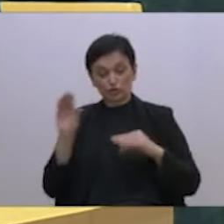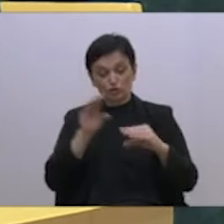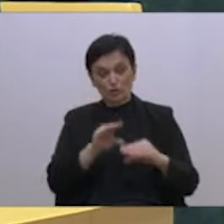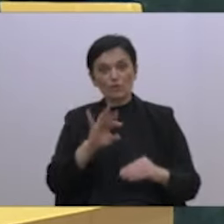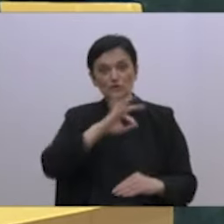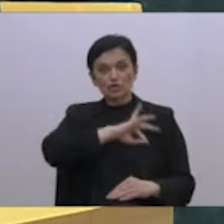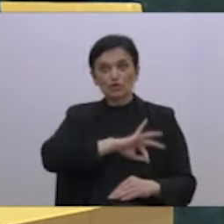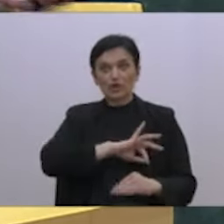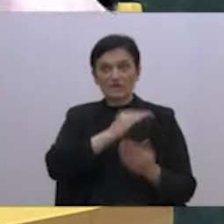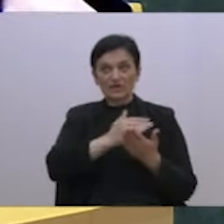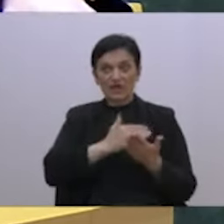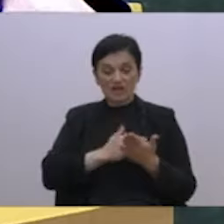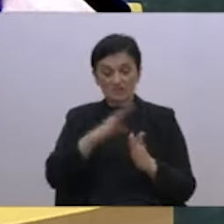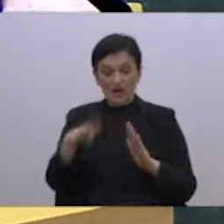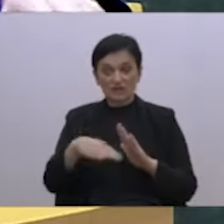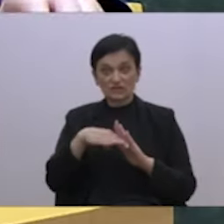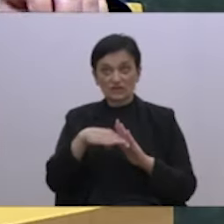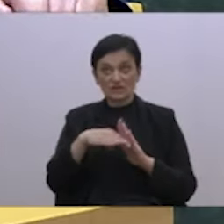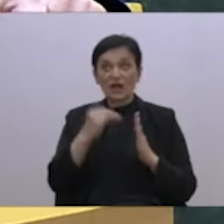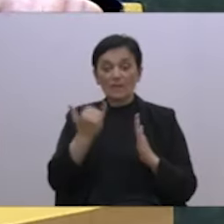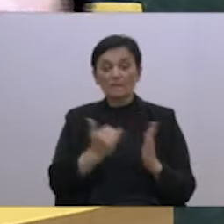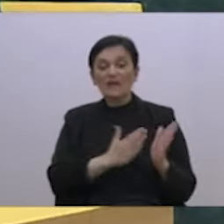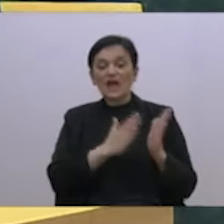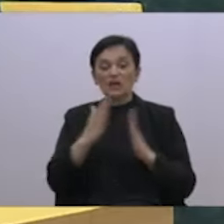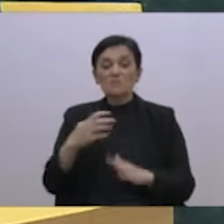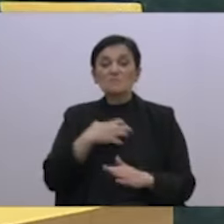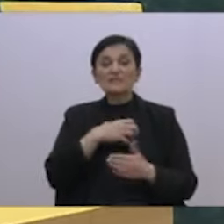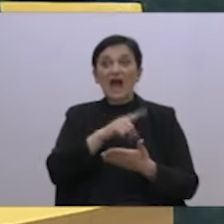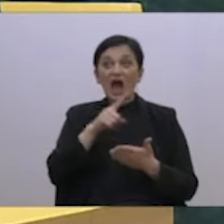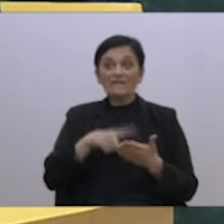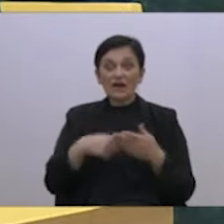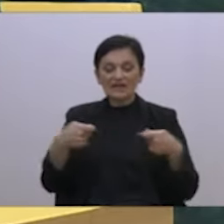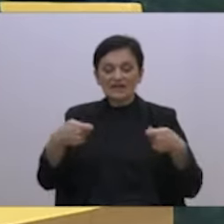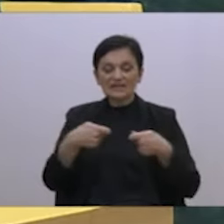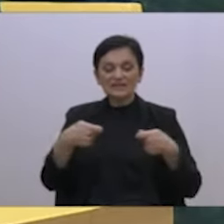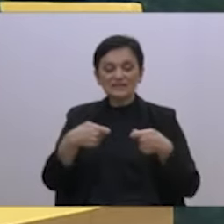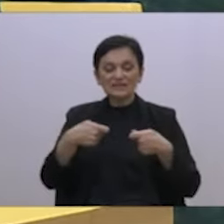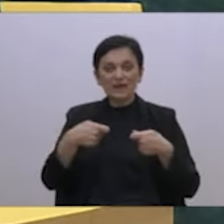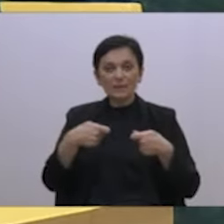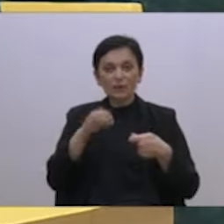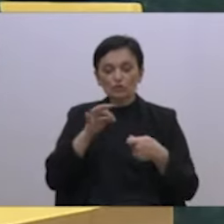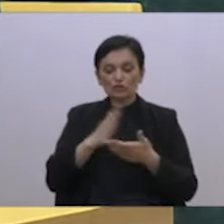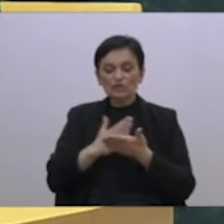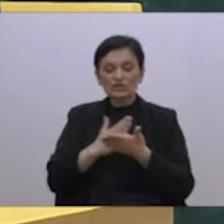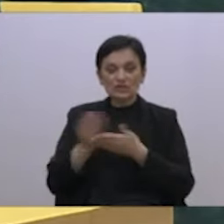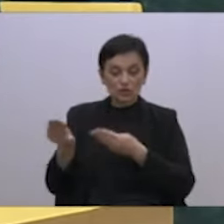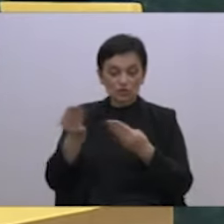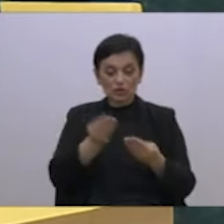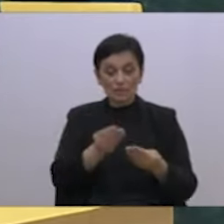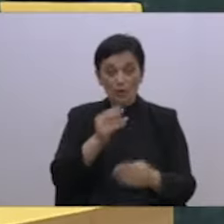შეღავათიან რეჟიმში ექცევა. ახლა გადავიდეთ კიდევ მთავარ საგრძე წილების შემოტანა.